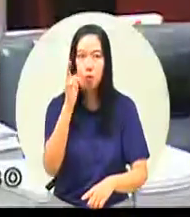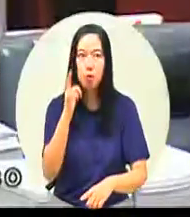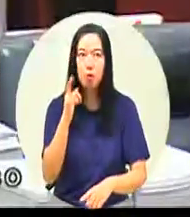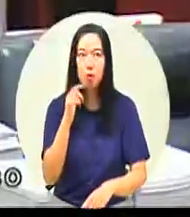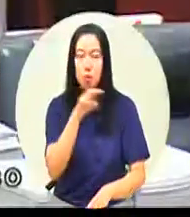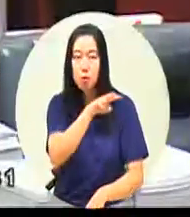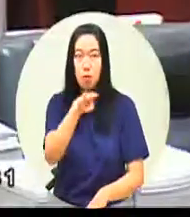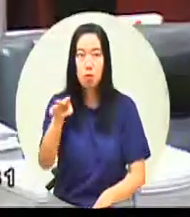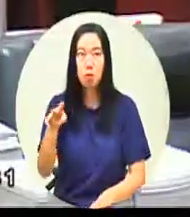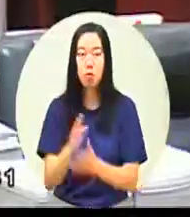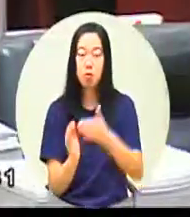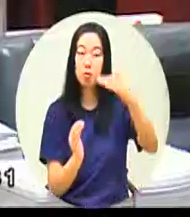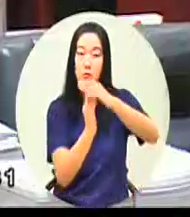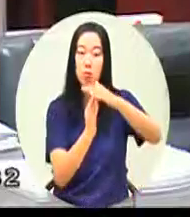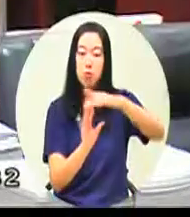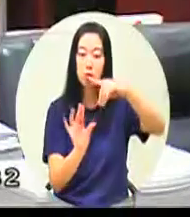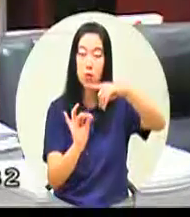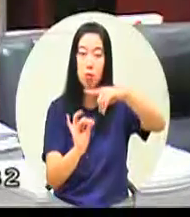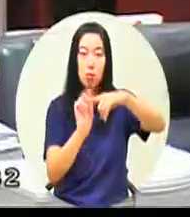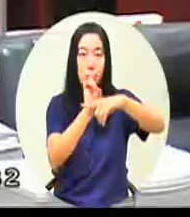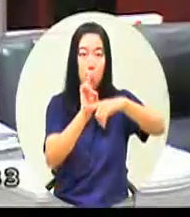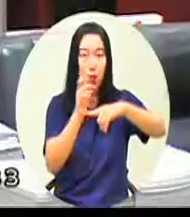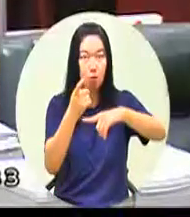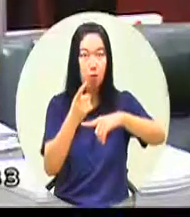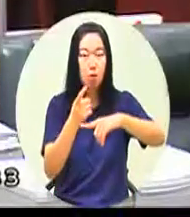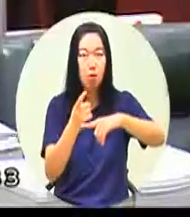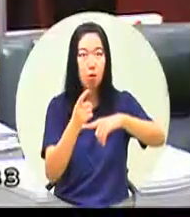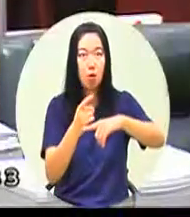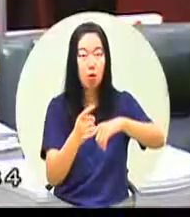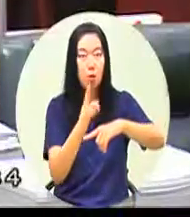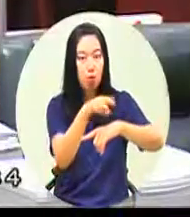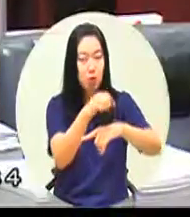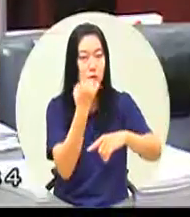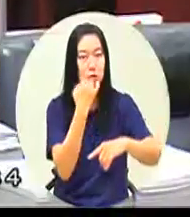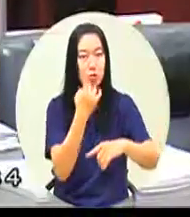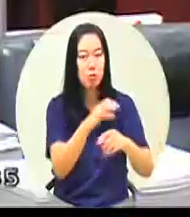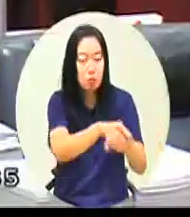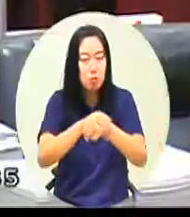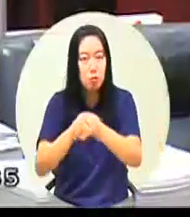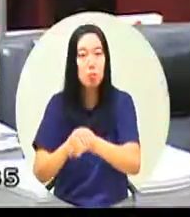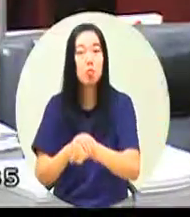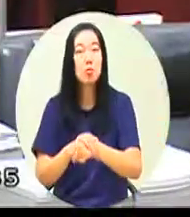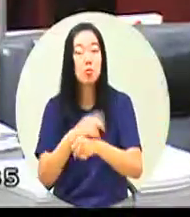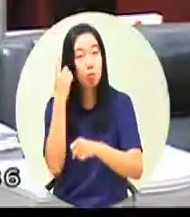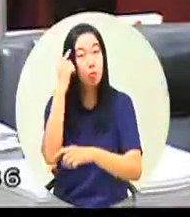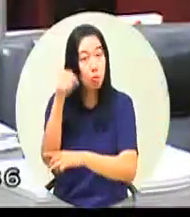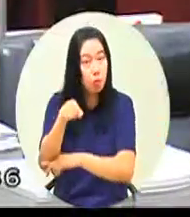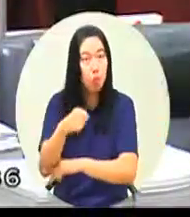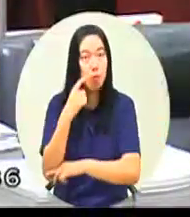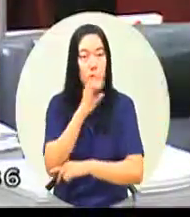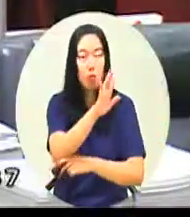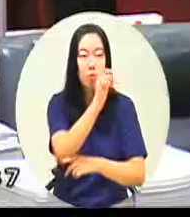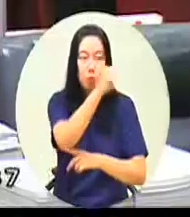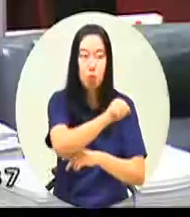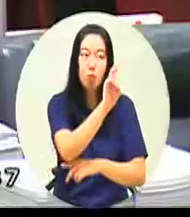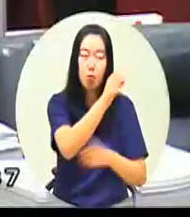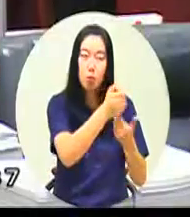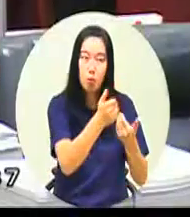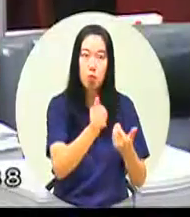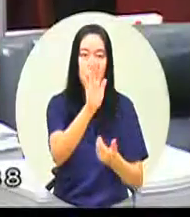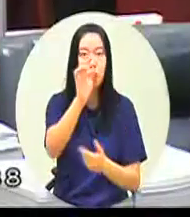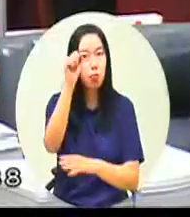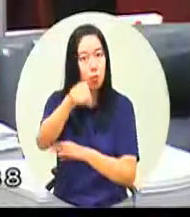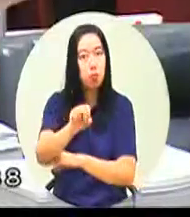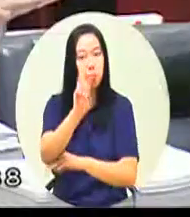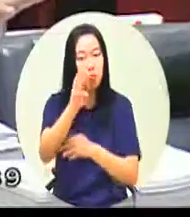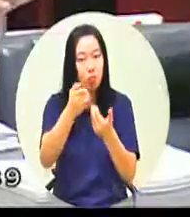2成以上就构成灾害了嘛。救助办法就是达到这个目的嘛。啊，有诶人准伊3分，有诶准2分，有诶准5分。